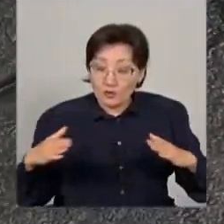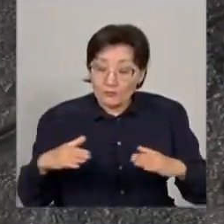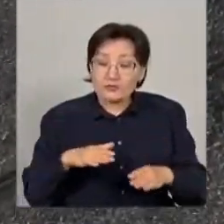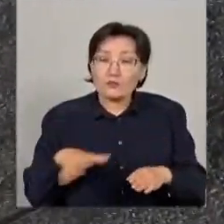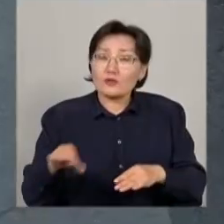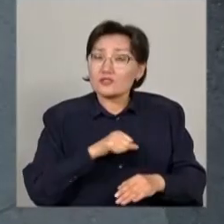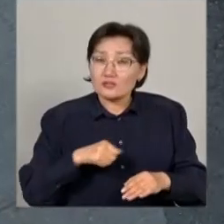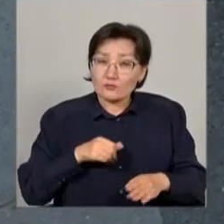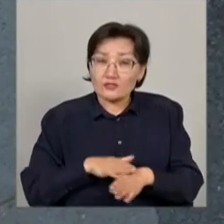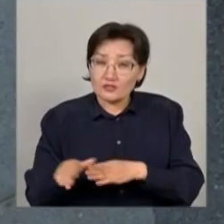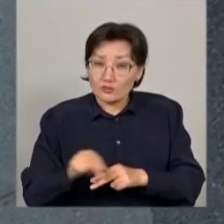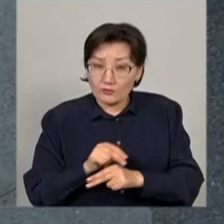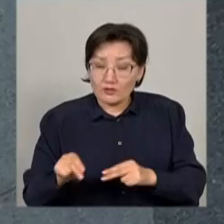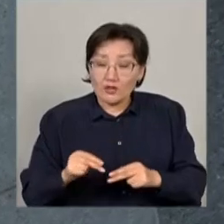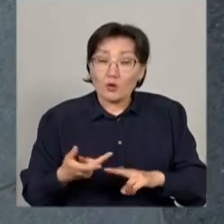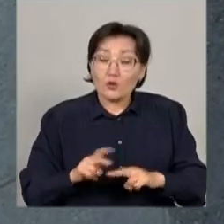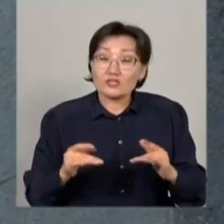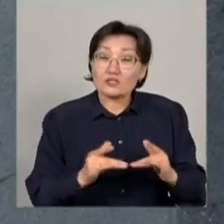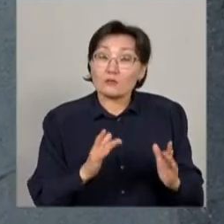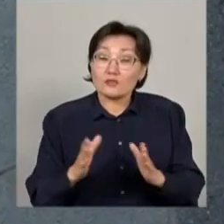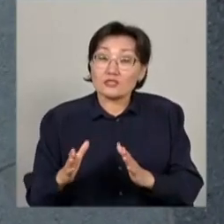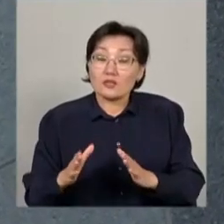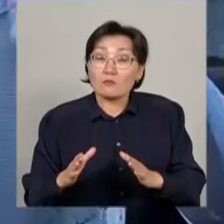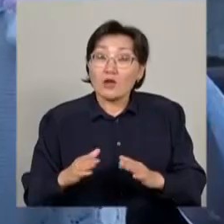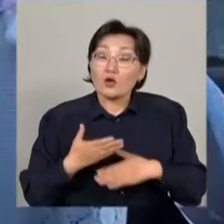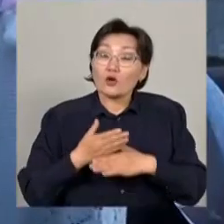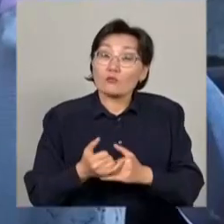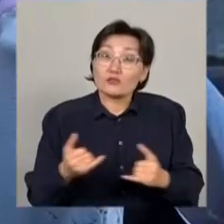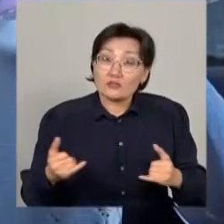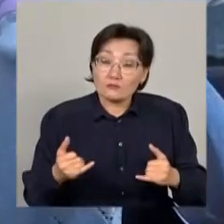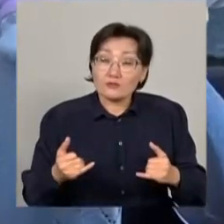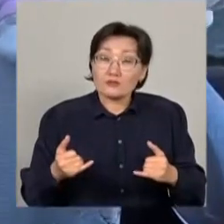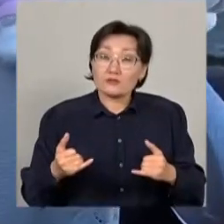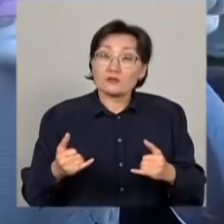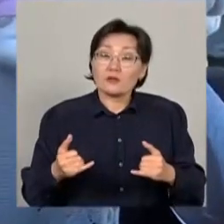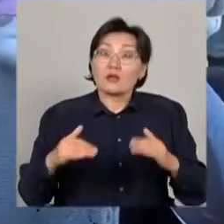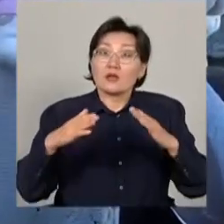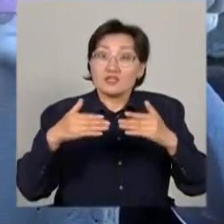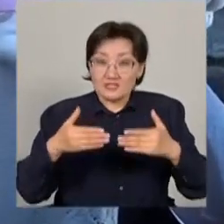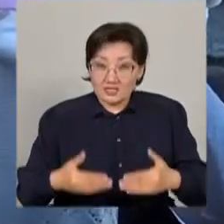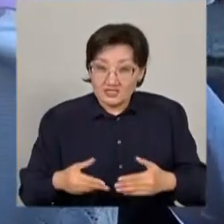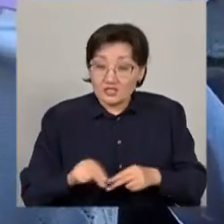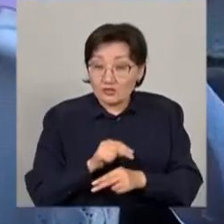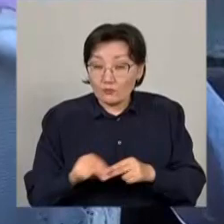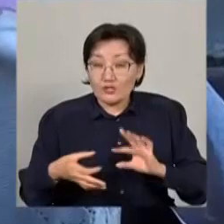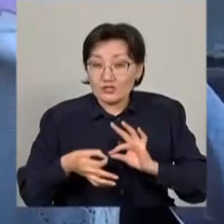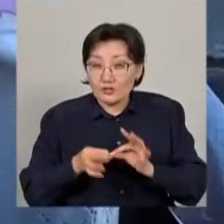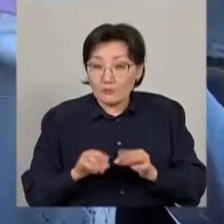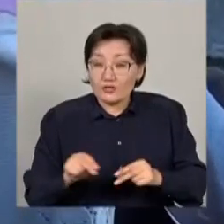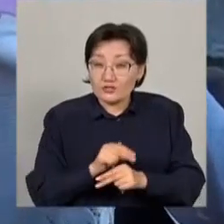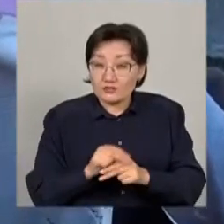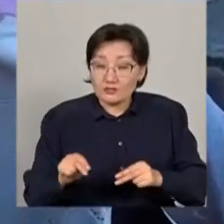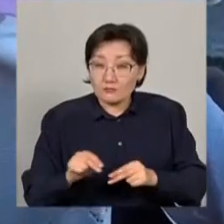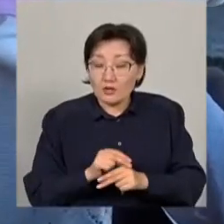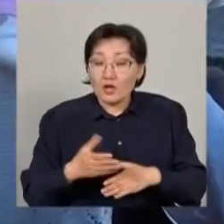бәрін өзіміз істеп алдық. Осы офитаға жәрдем беріп, басын жауып, сыртын ремонттеп, капитаны қылып беріп